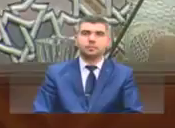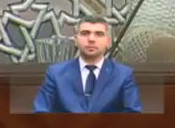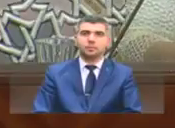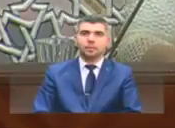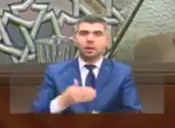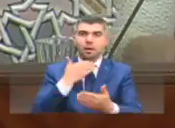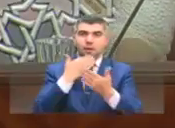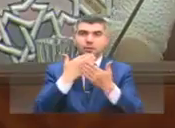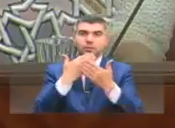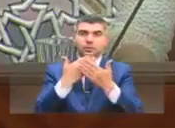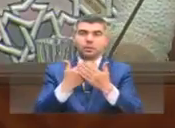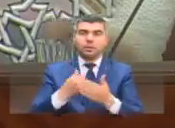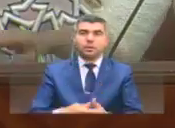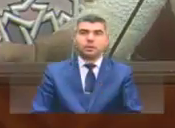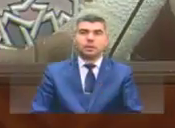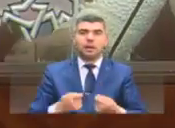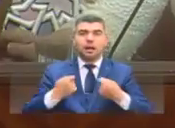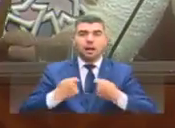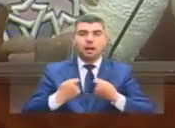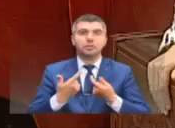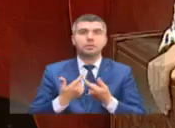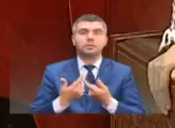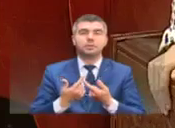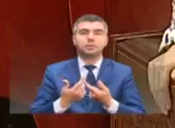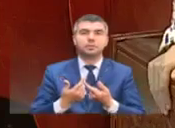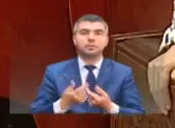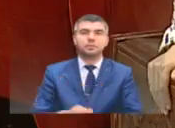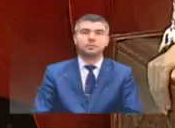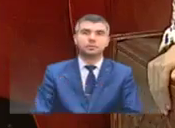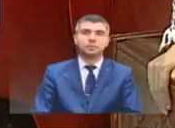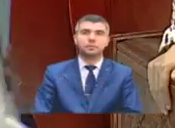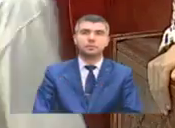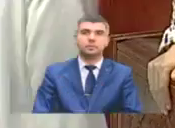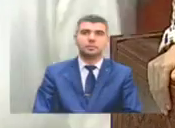شكرا السيدة الرئيسة. السيدة النائبة المحترمة